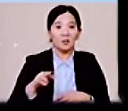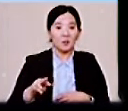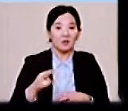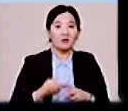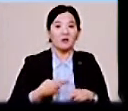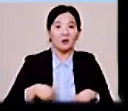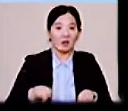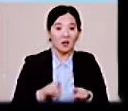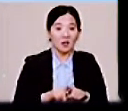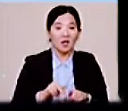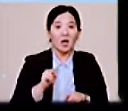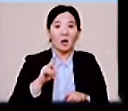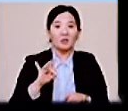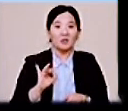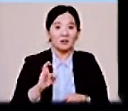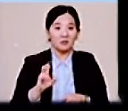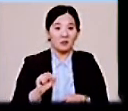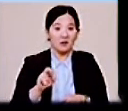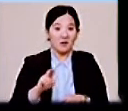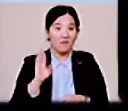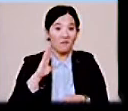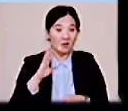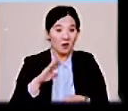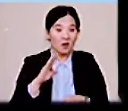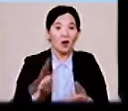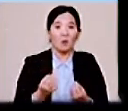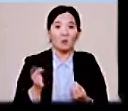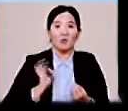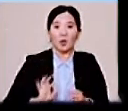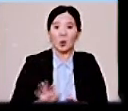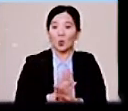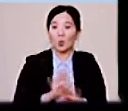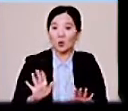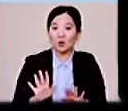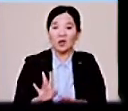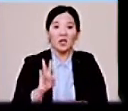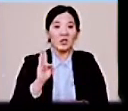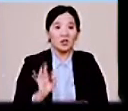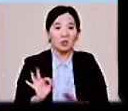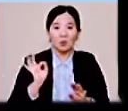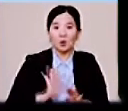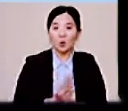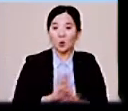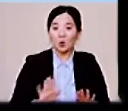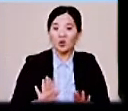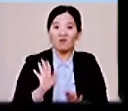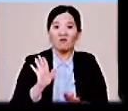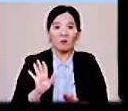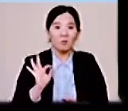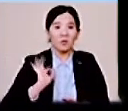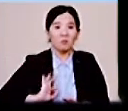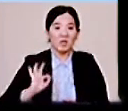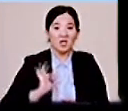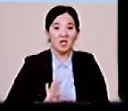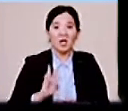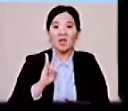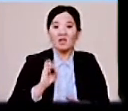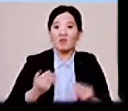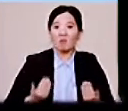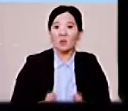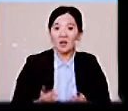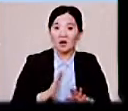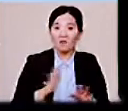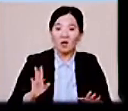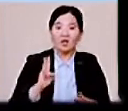это пресная вода. А все остальное, ребят, не пригодно к применению ни в бытовых условиях, ни